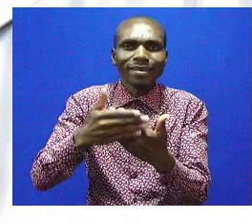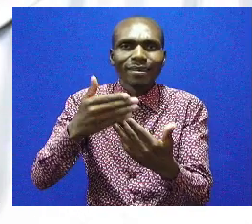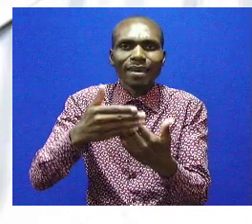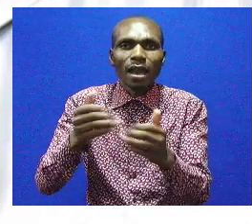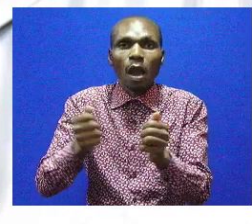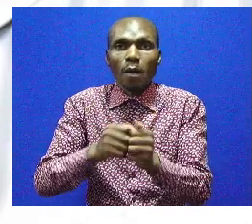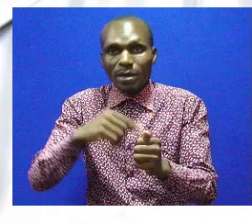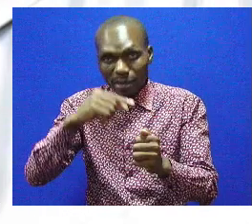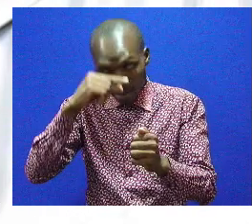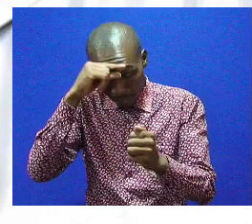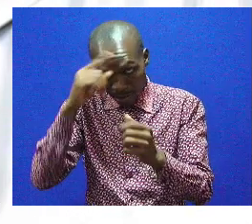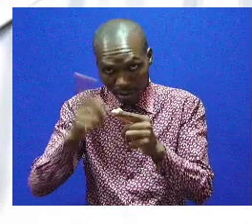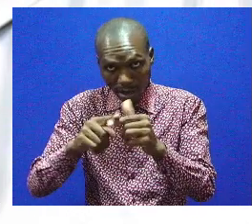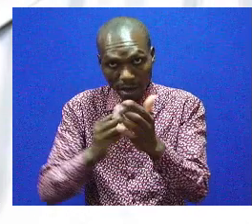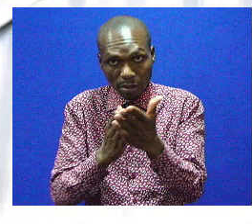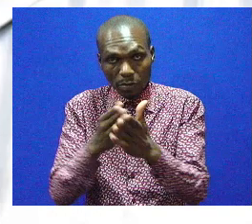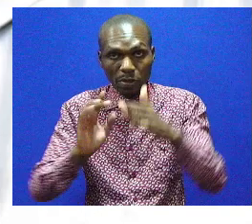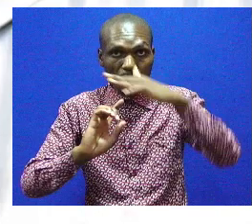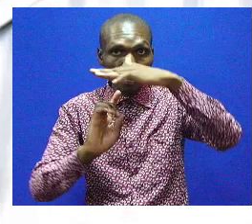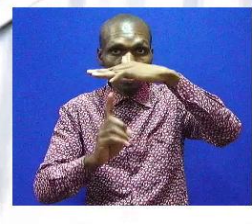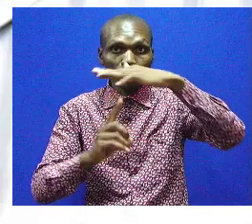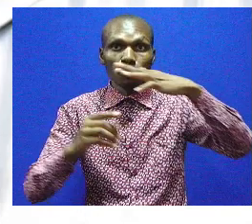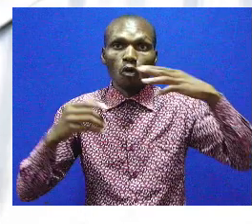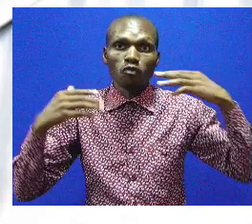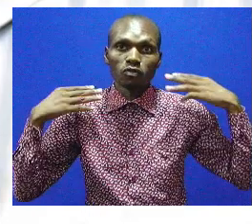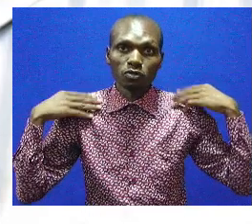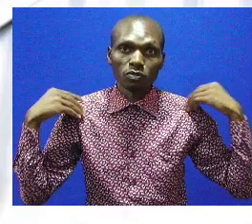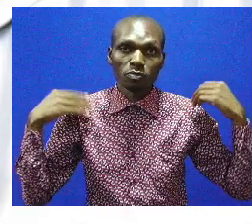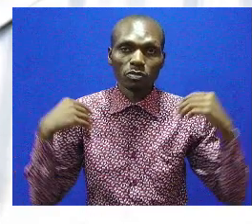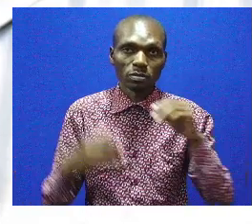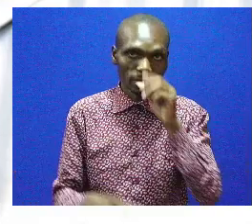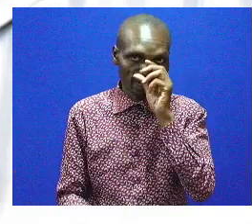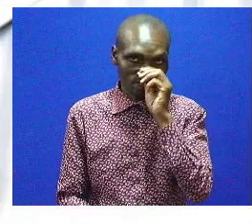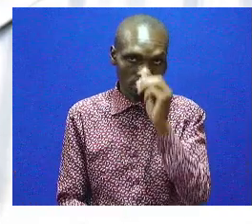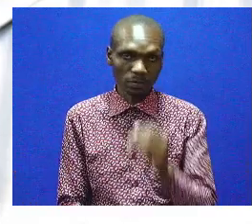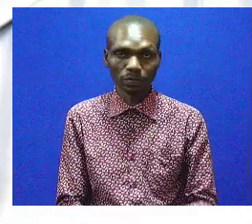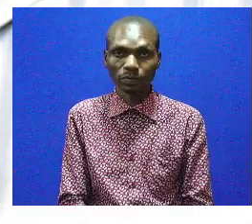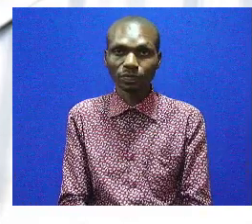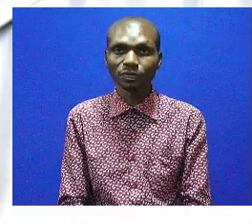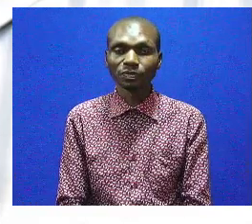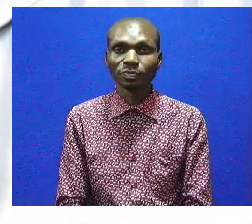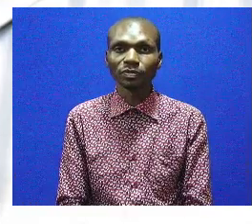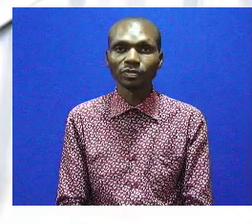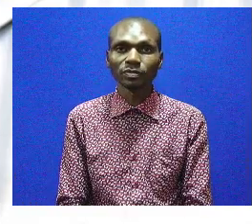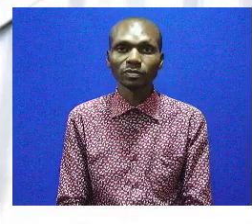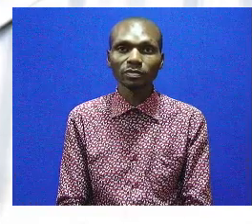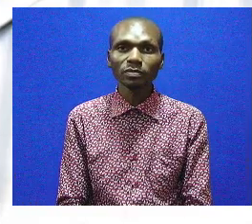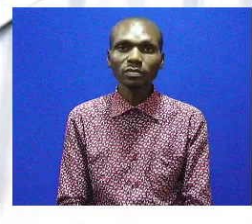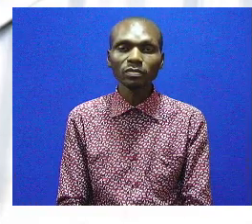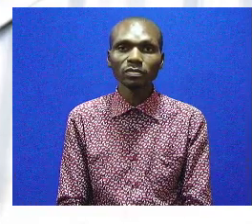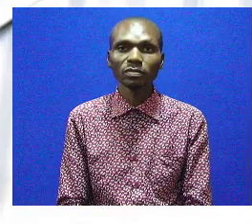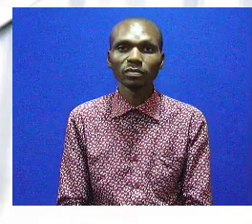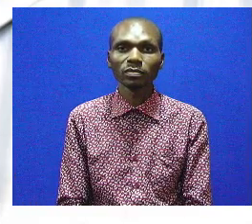wizara yechi gosori kwa ripoteria Ndizi TV kuruwa iga ase wadi ya vogeka ward egutoka ase bongi